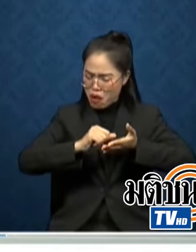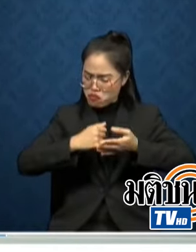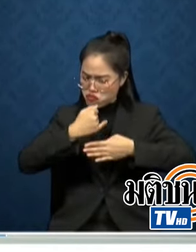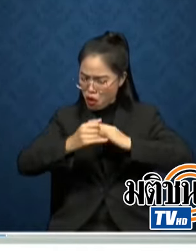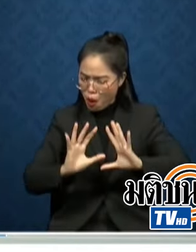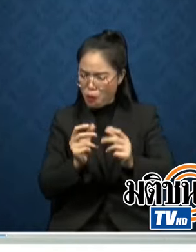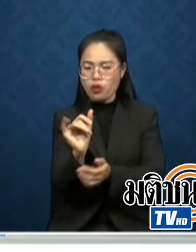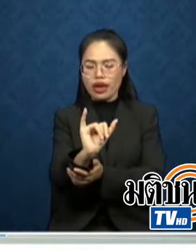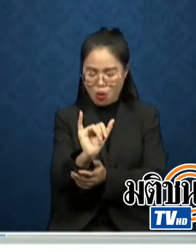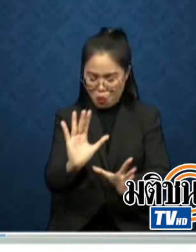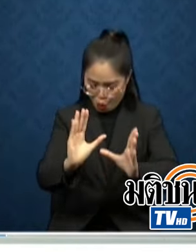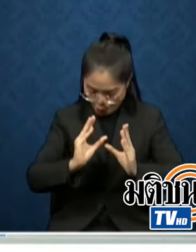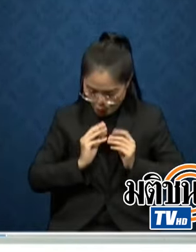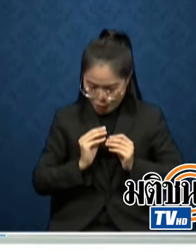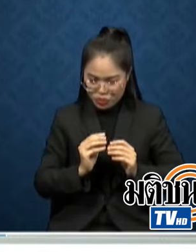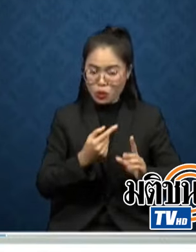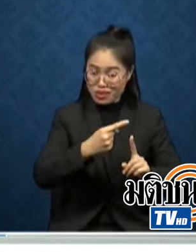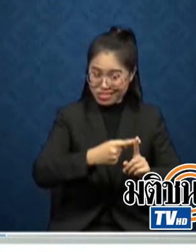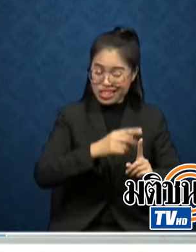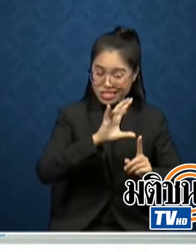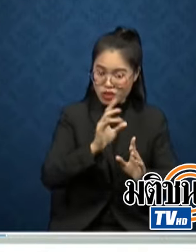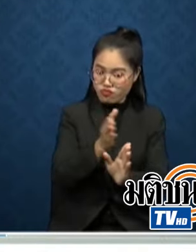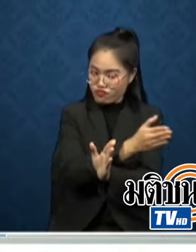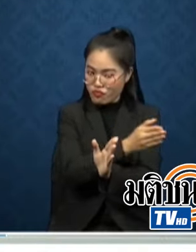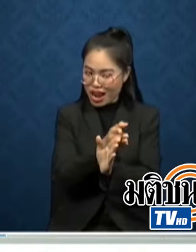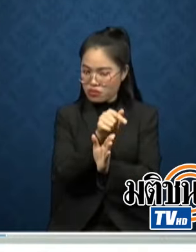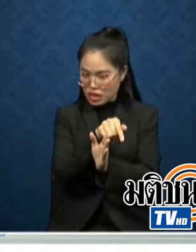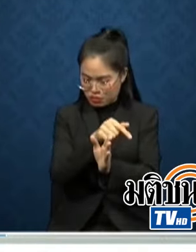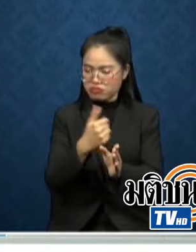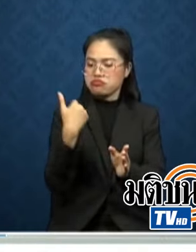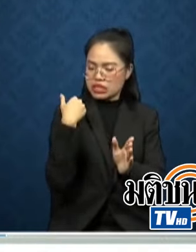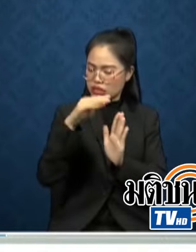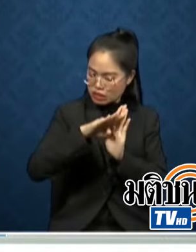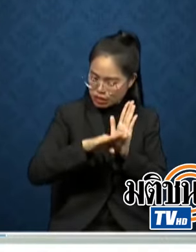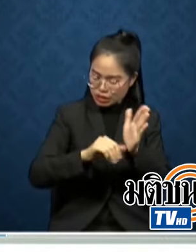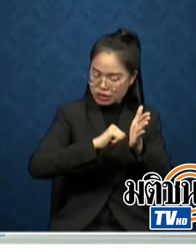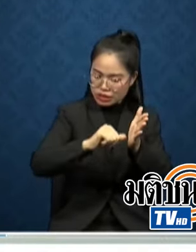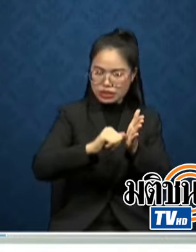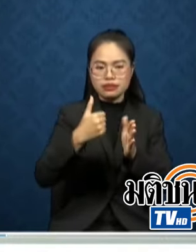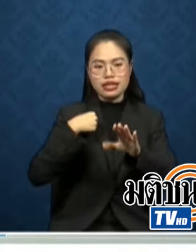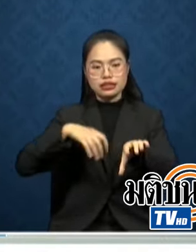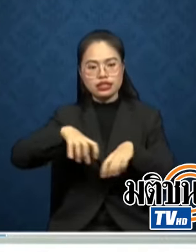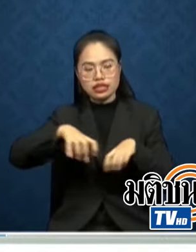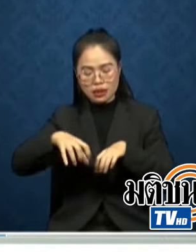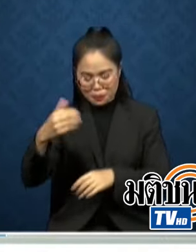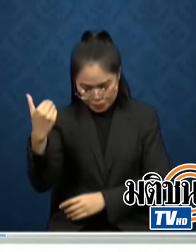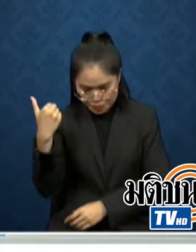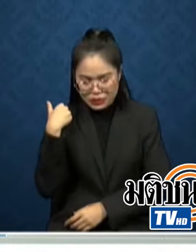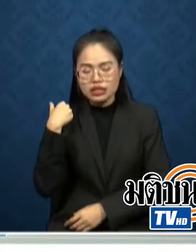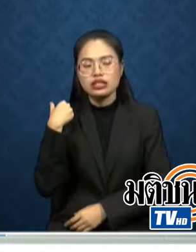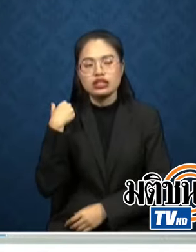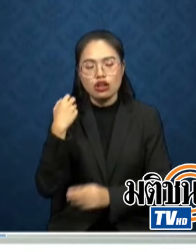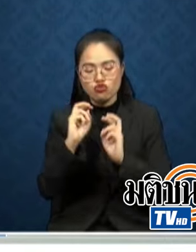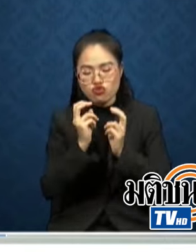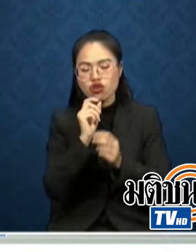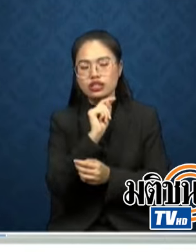แต่ว่าอย่างน้อยที่สุดเนี่ย7เดือนที่ผ่านมาก็มีความคืบหน้าในแง่ของการบริหารจัดการเรื่องนี้ไปนะ